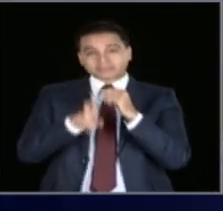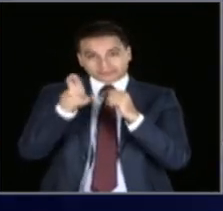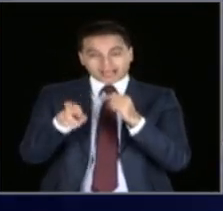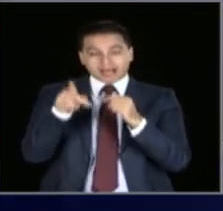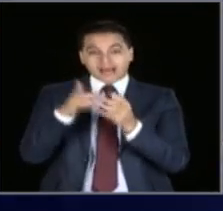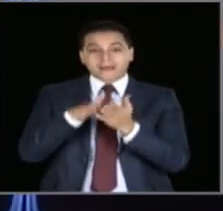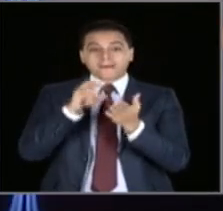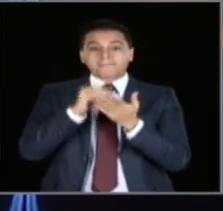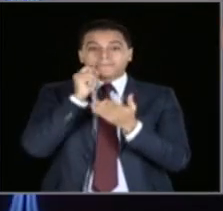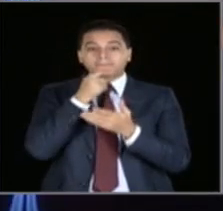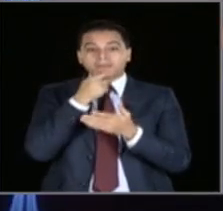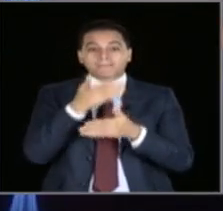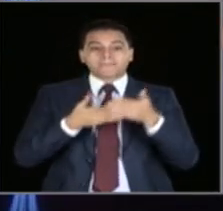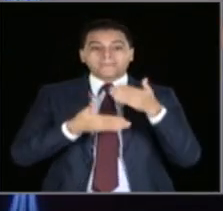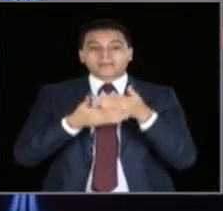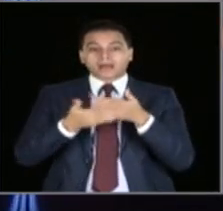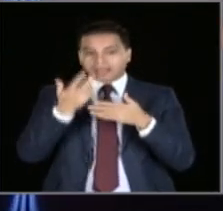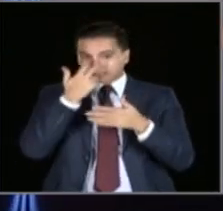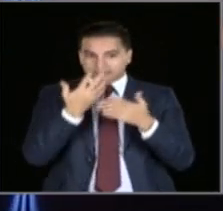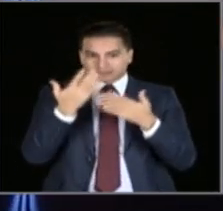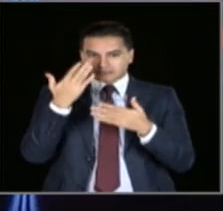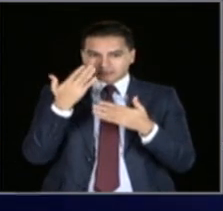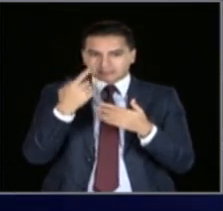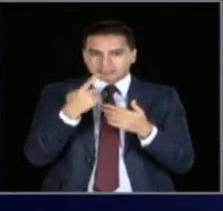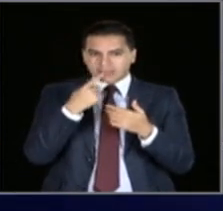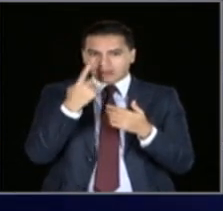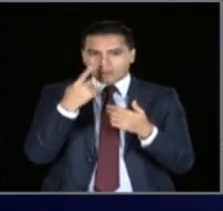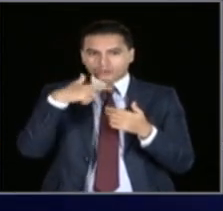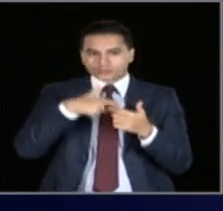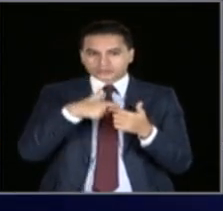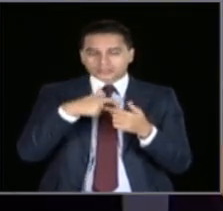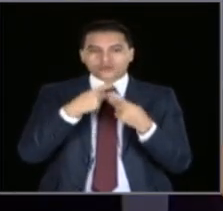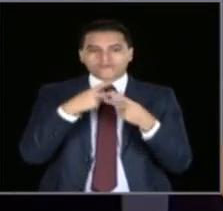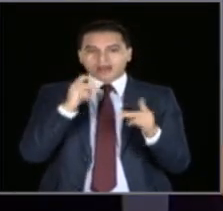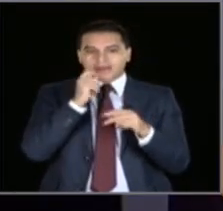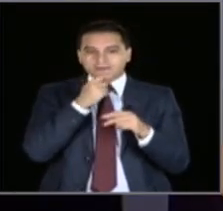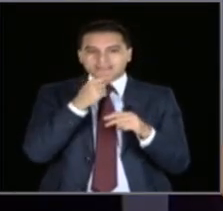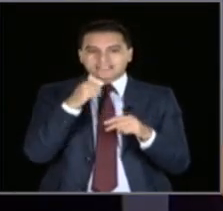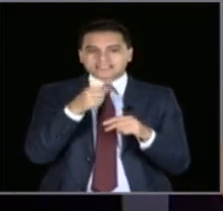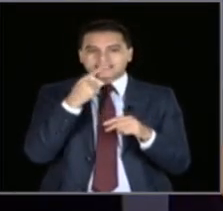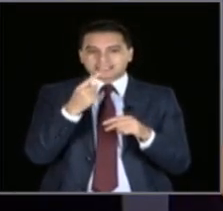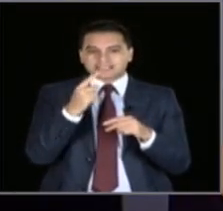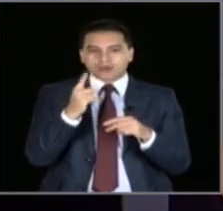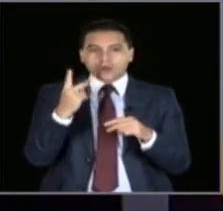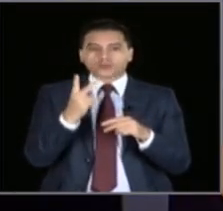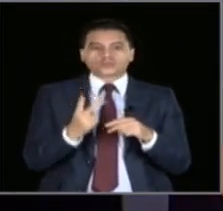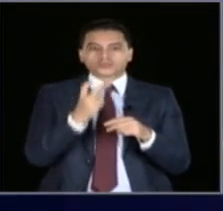في السد العالي إمتى؟ ابتدى سنة 61 في عهد الرئيس جمال عبد الناصر. وتم افتتاحه إمتى؟ في